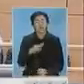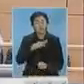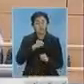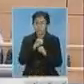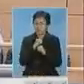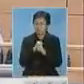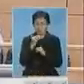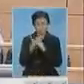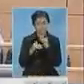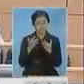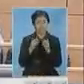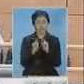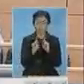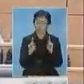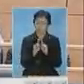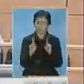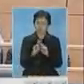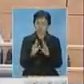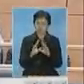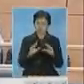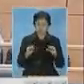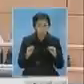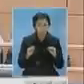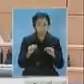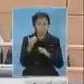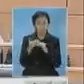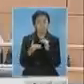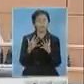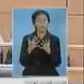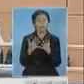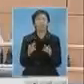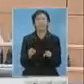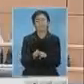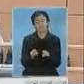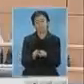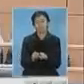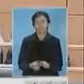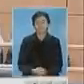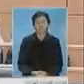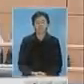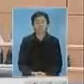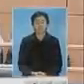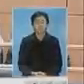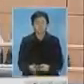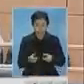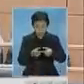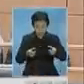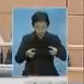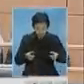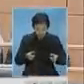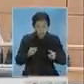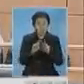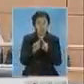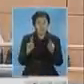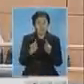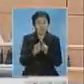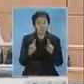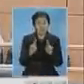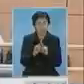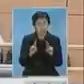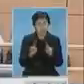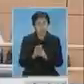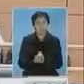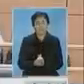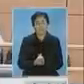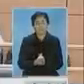หน้าอะไรจากกรรมการชุดนี้เช่นเดียวกันแล้วรายงานของคณะกรรมการชุดนี้ปัจจุบันนี่ยัง